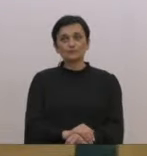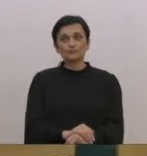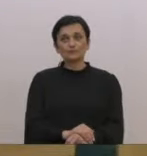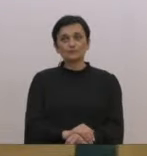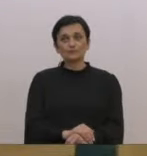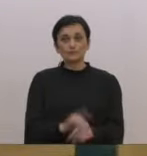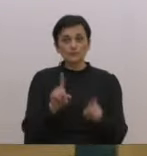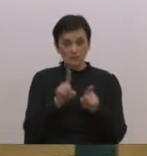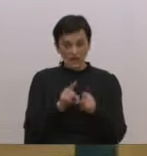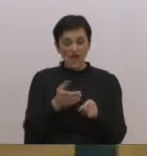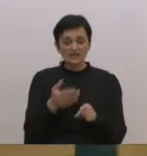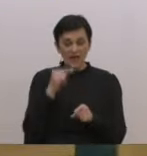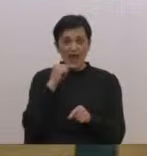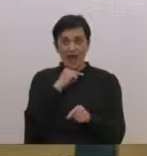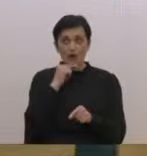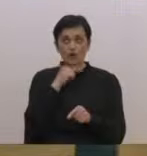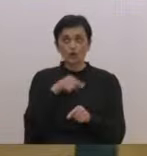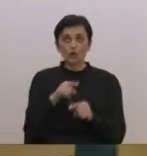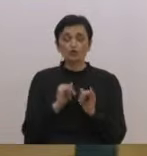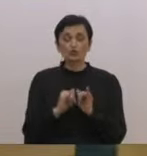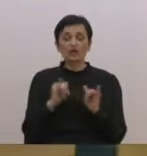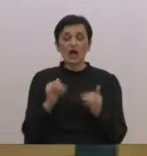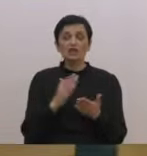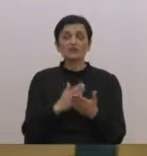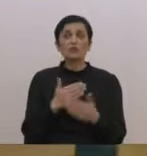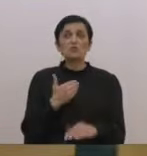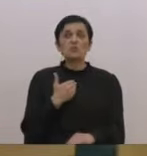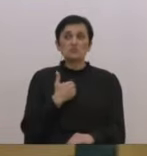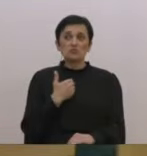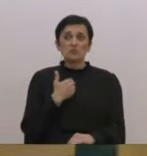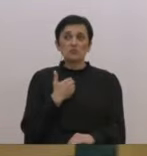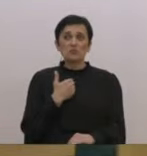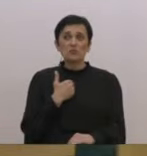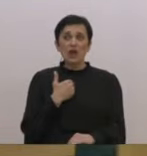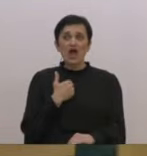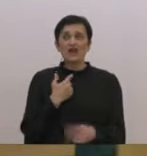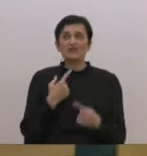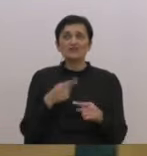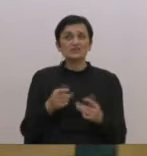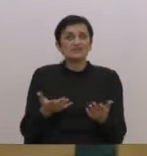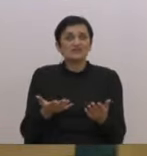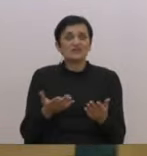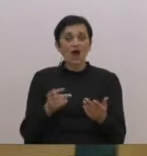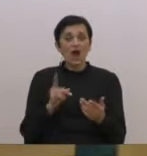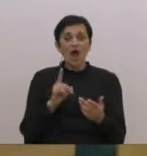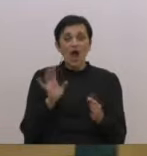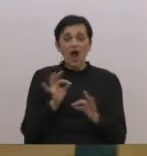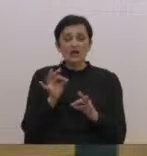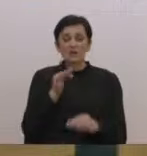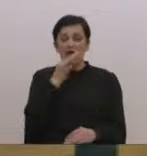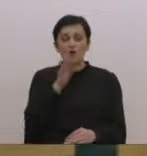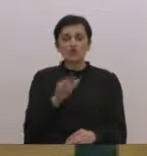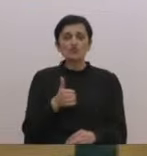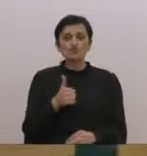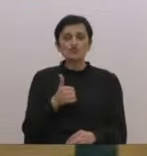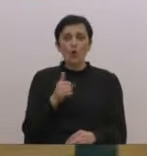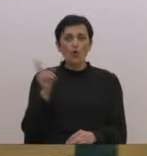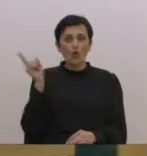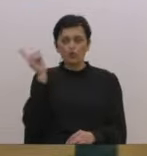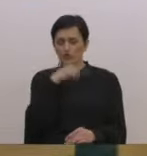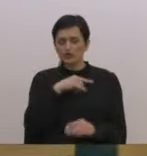ესეც ხო ეკონომიკა, ესეც ხო განვითარება. ეხლა მე სხვა არაფერი ვარ გითხრათ, თუ როგორი